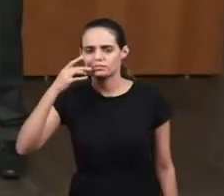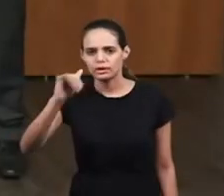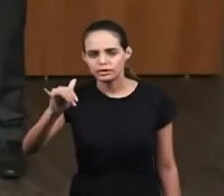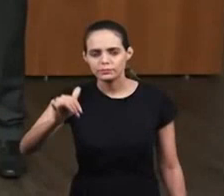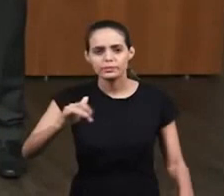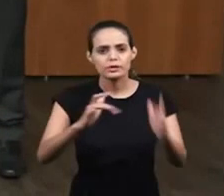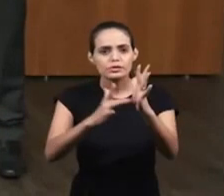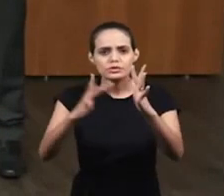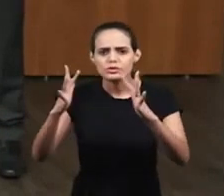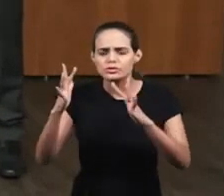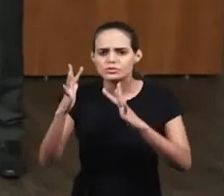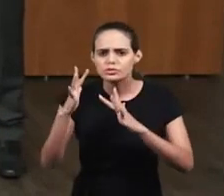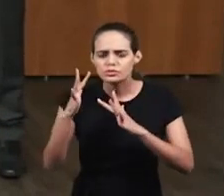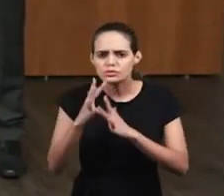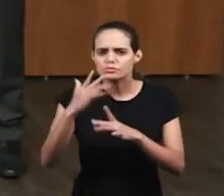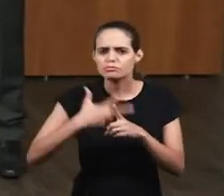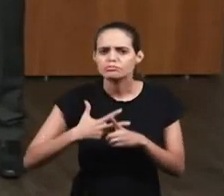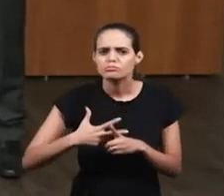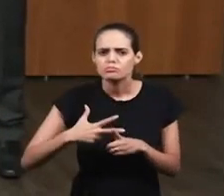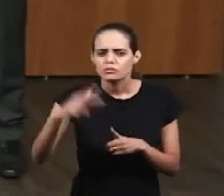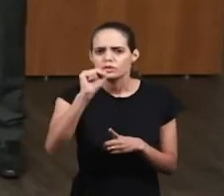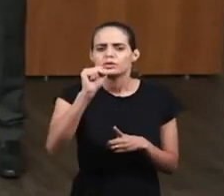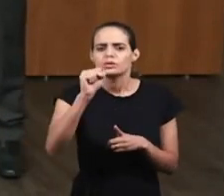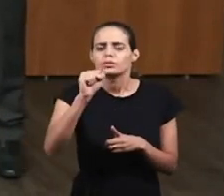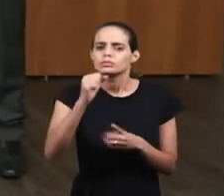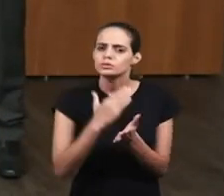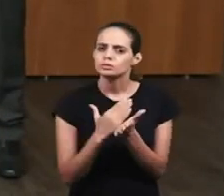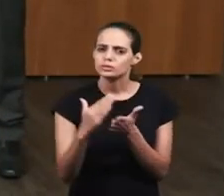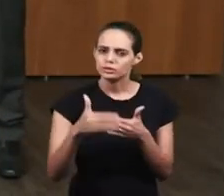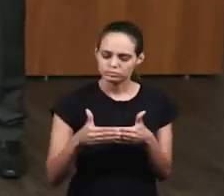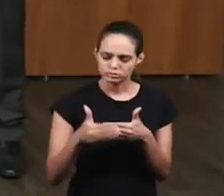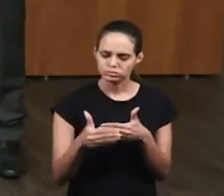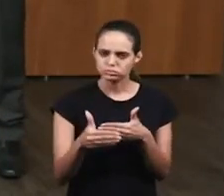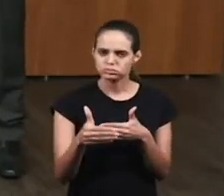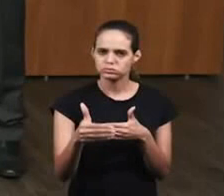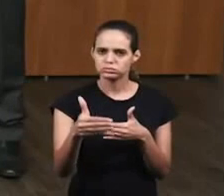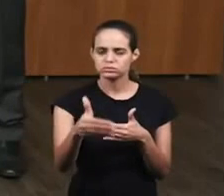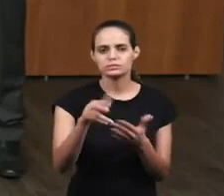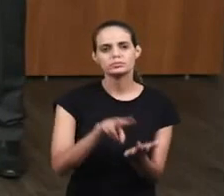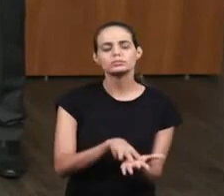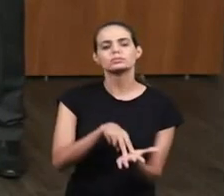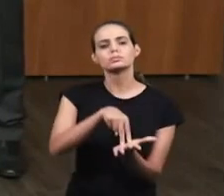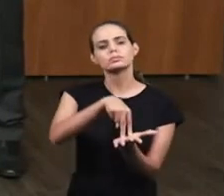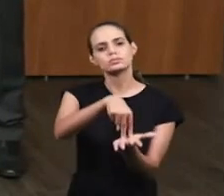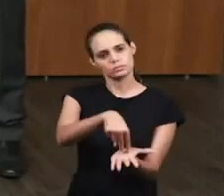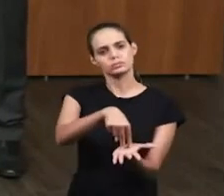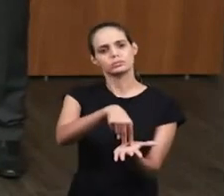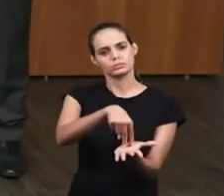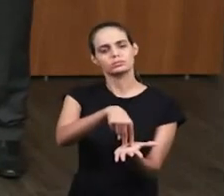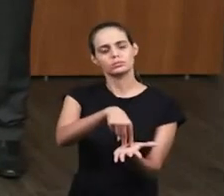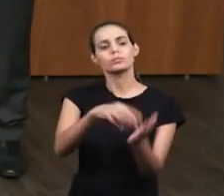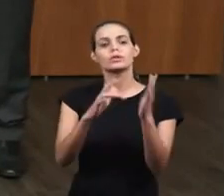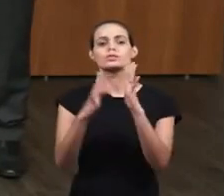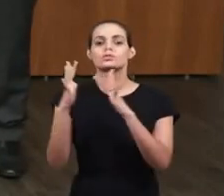Sieger. Und seit seiner Auferstehung übergab